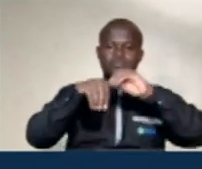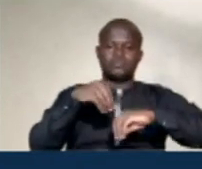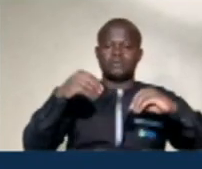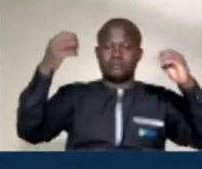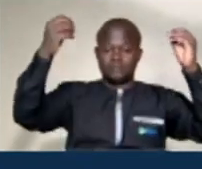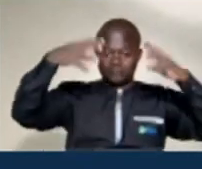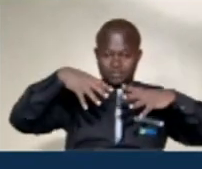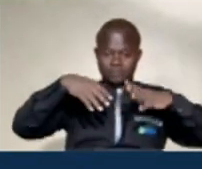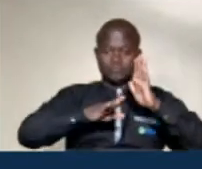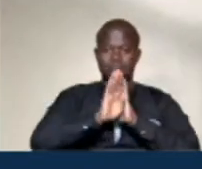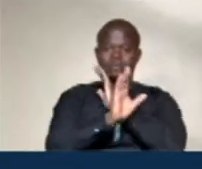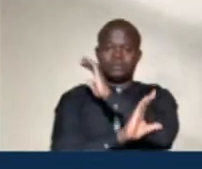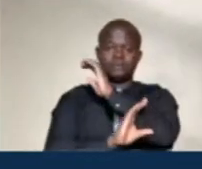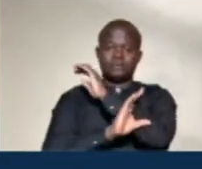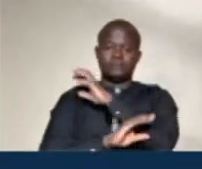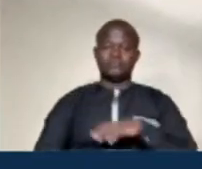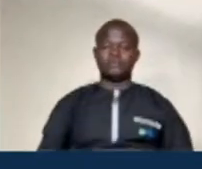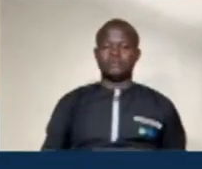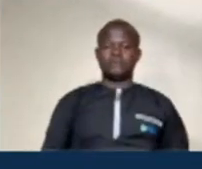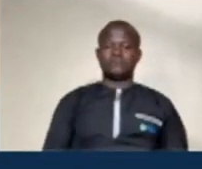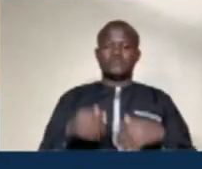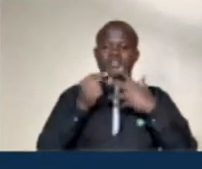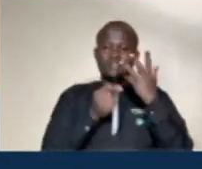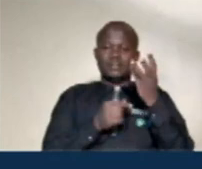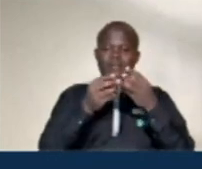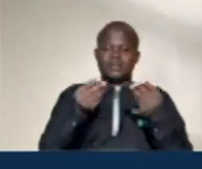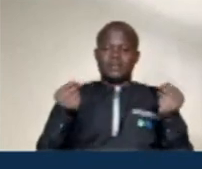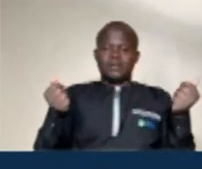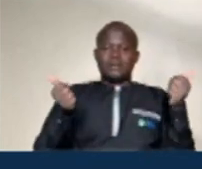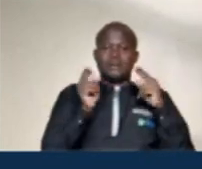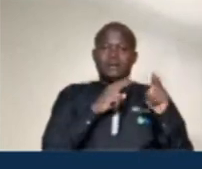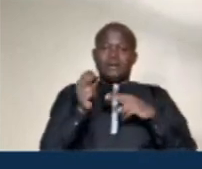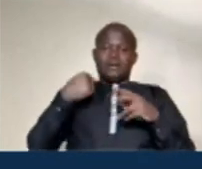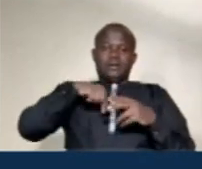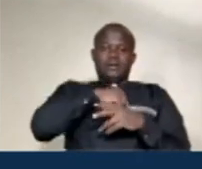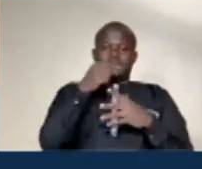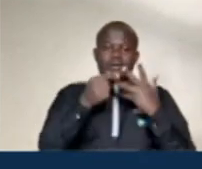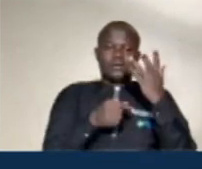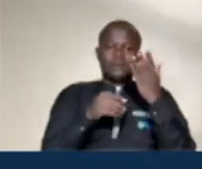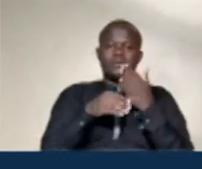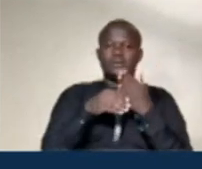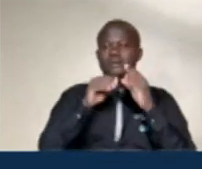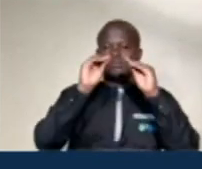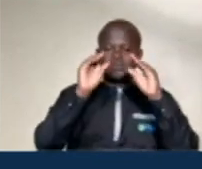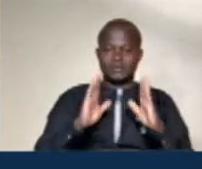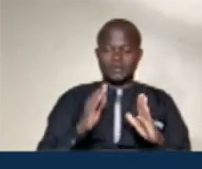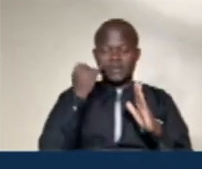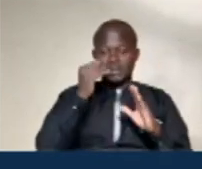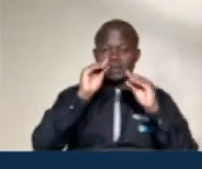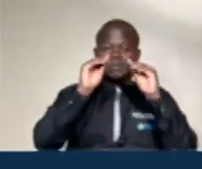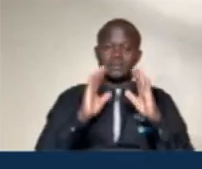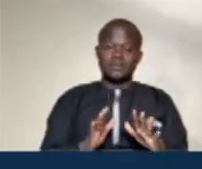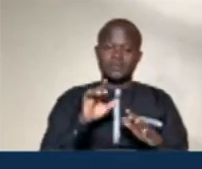ku iterambere ry'igihugu. Icyo bikemura mu bisanzwe byo twigishaga ni ukuvuga ngo iyo wigisha